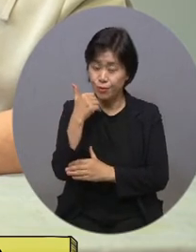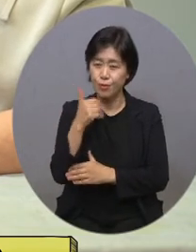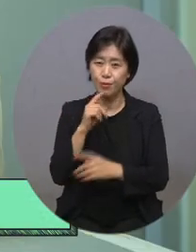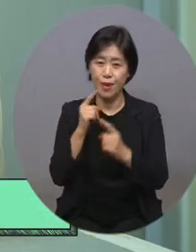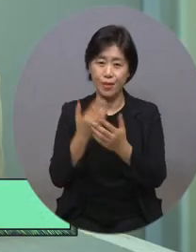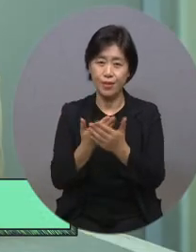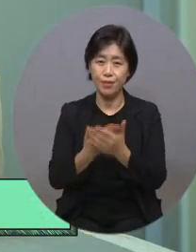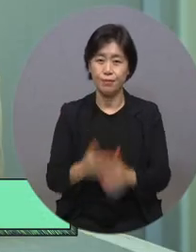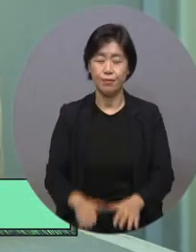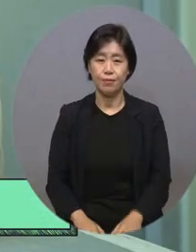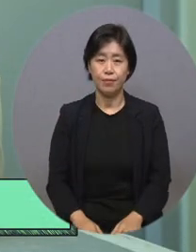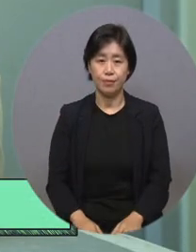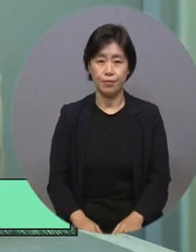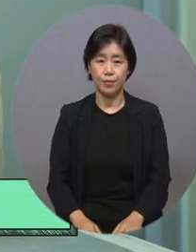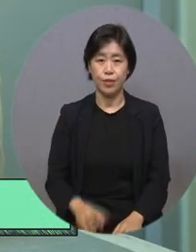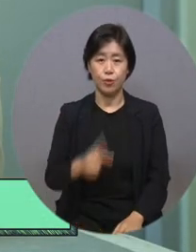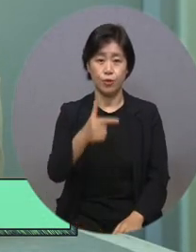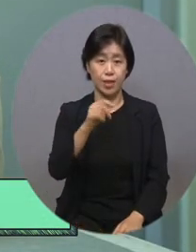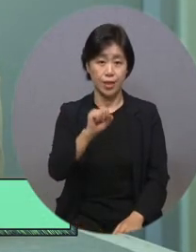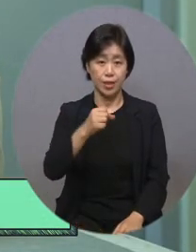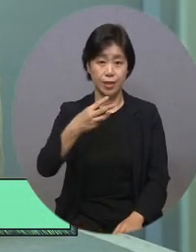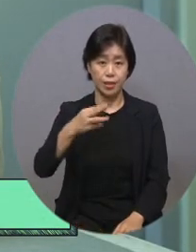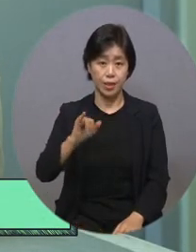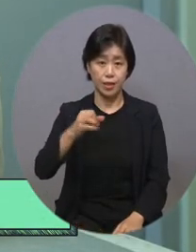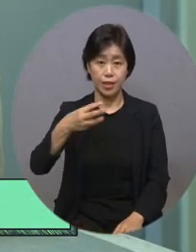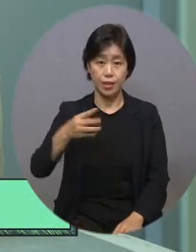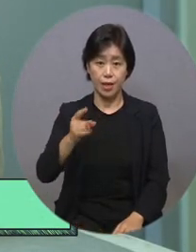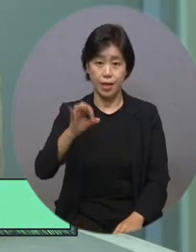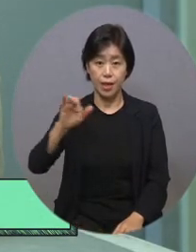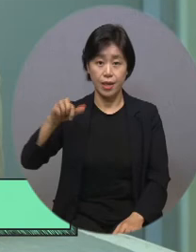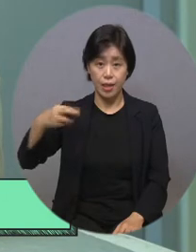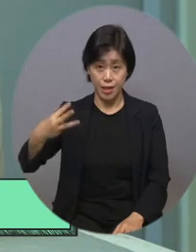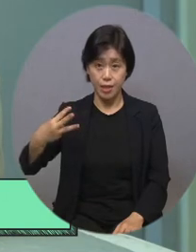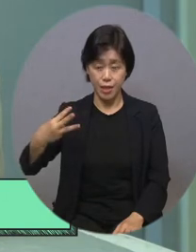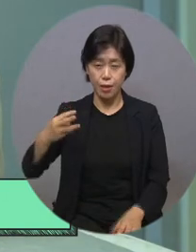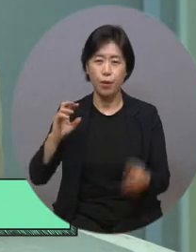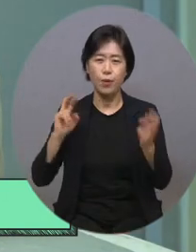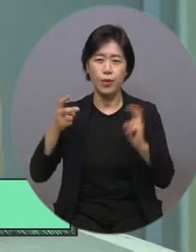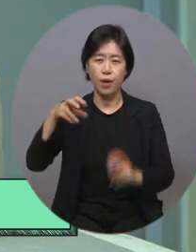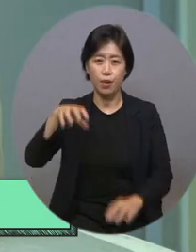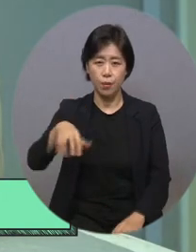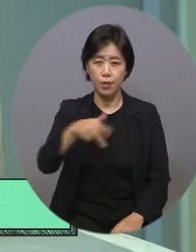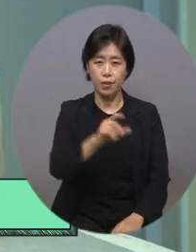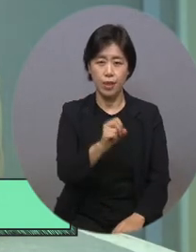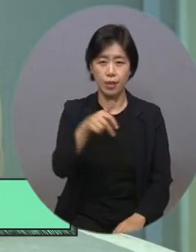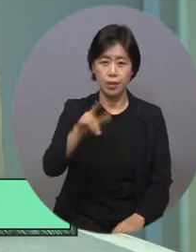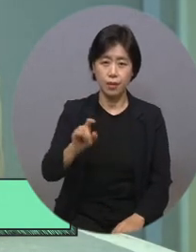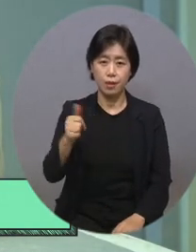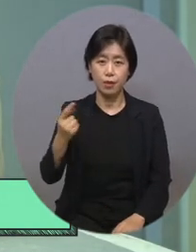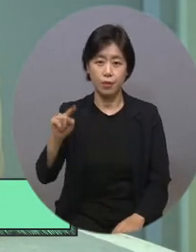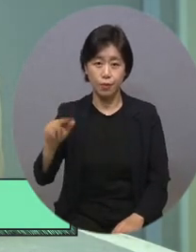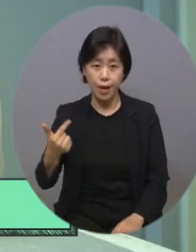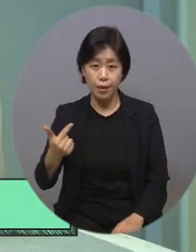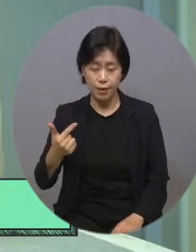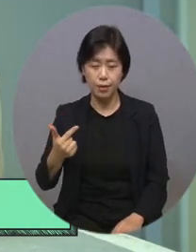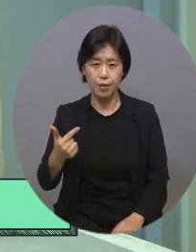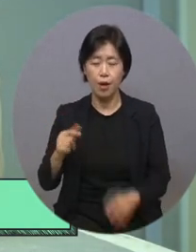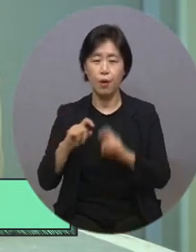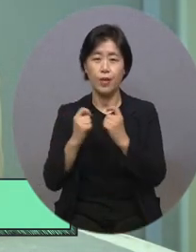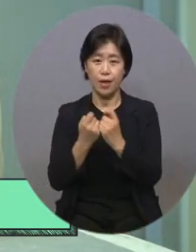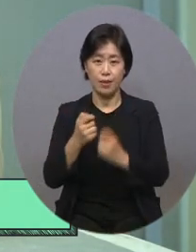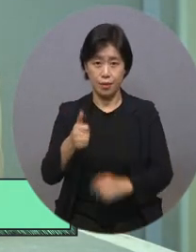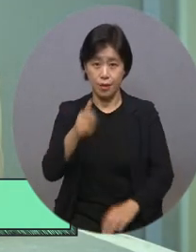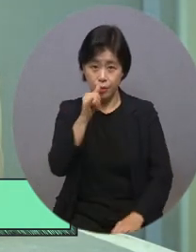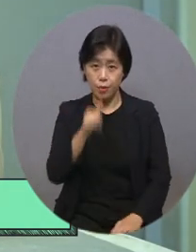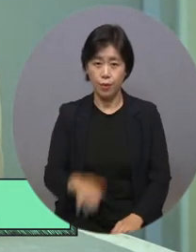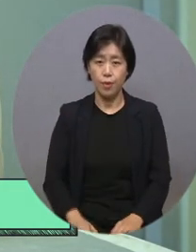부탁드릴게요. 저는 GS 리테일 농산팀에서 근무하고 있는 장재환 과장이라고 하고요. 저는 국산 과일